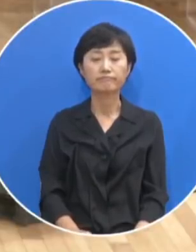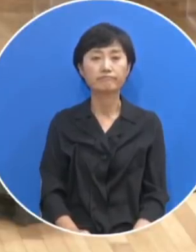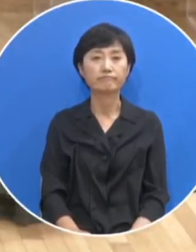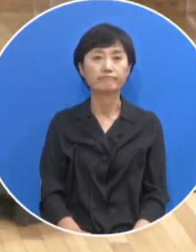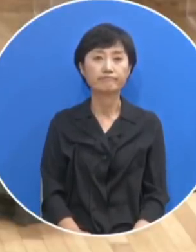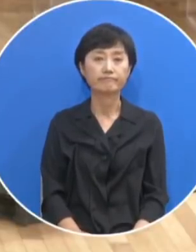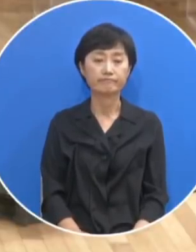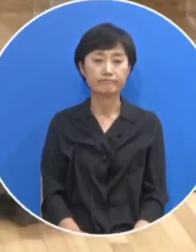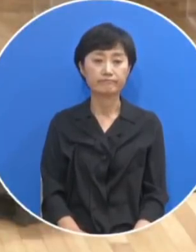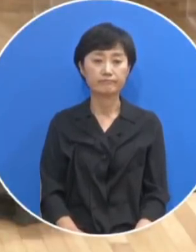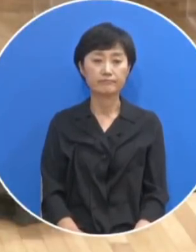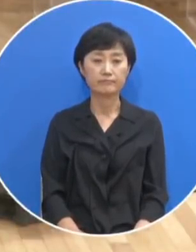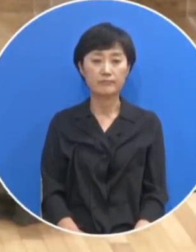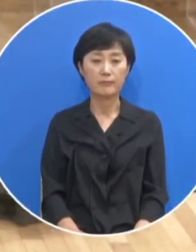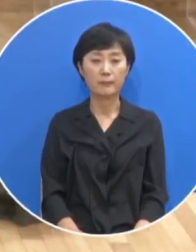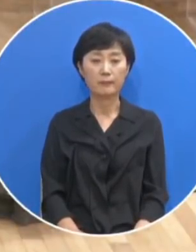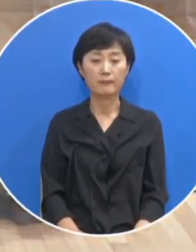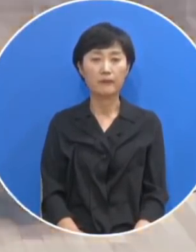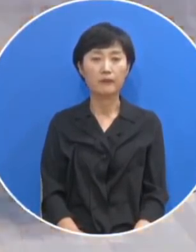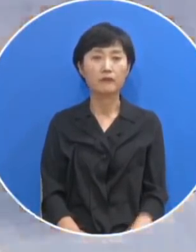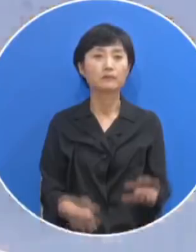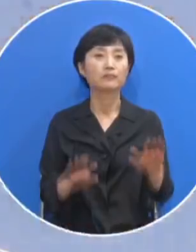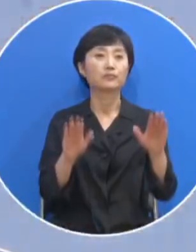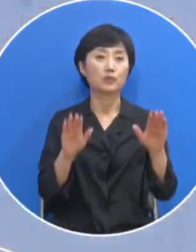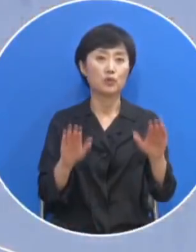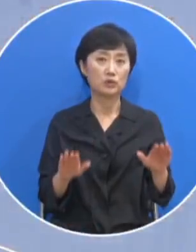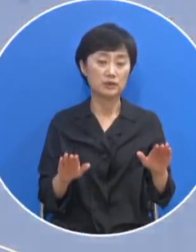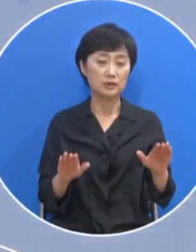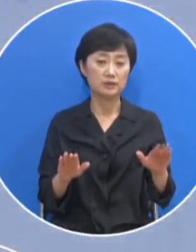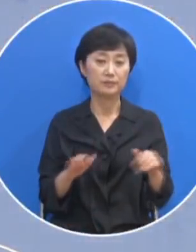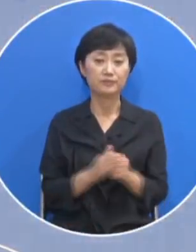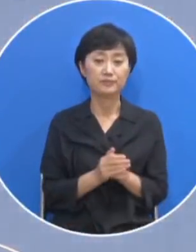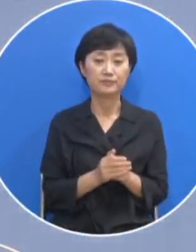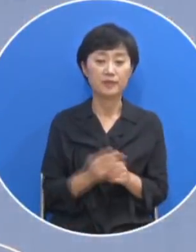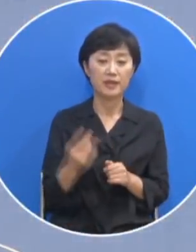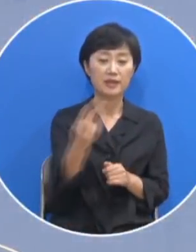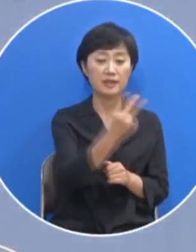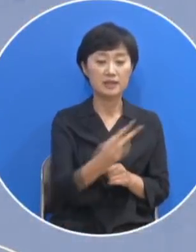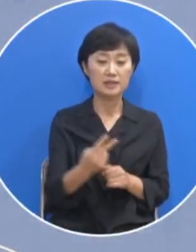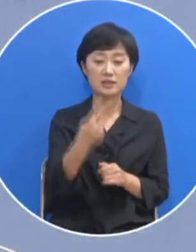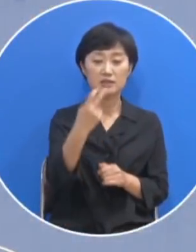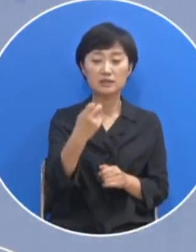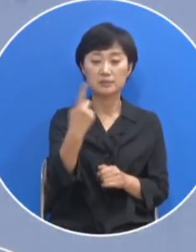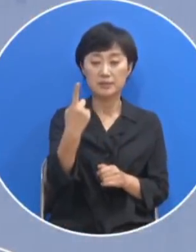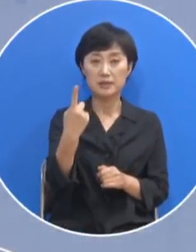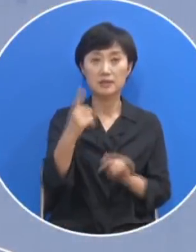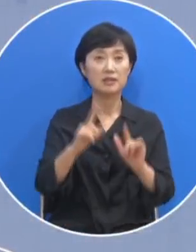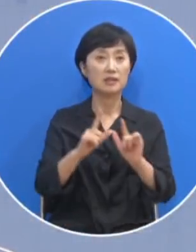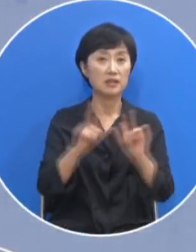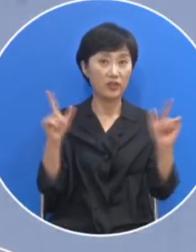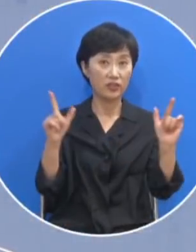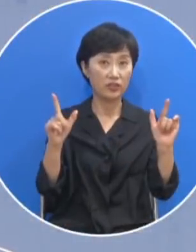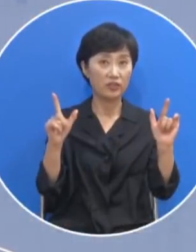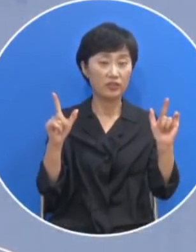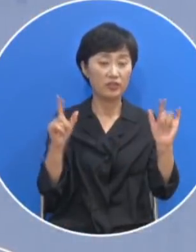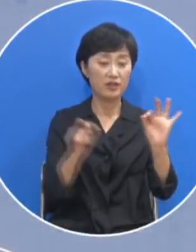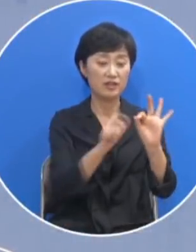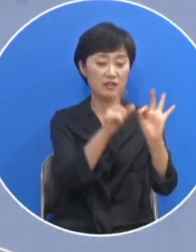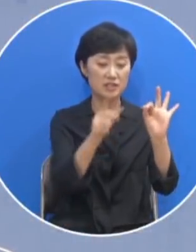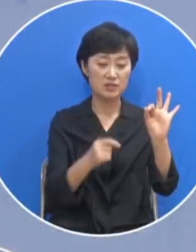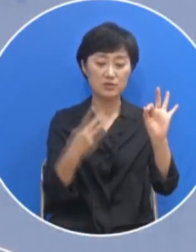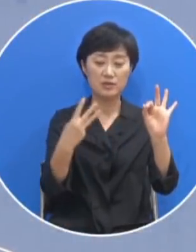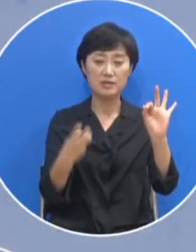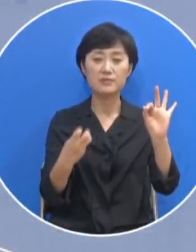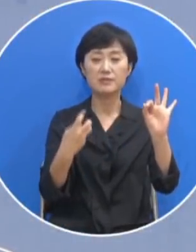5 오늘이 2000 어 21 년 10월 30일입니다 das erste